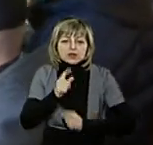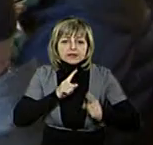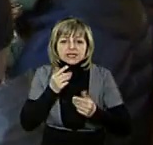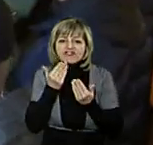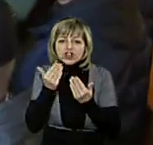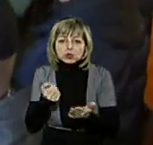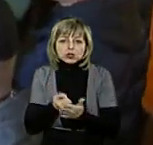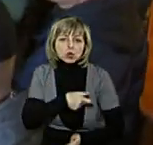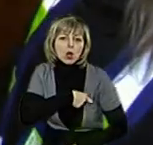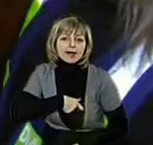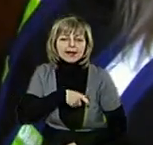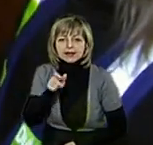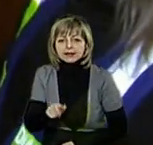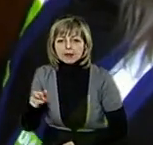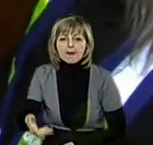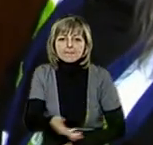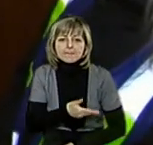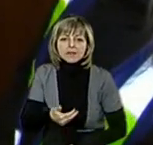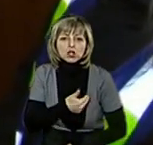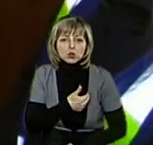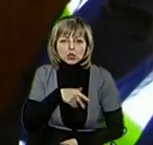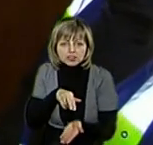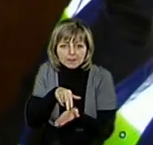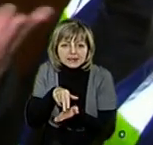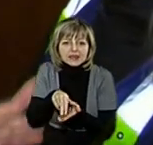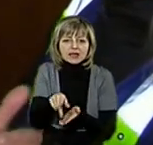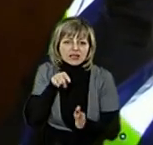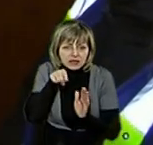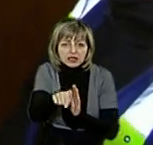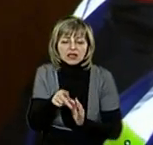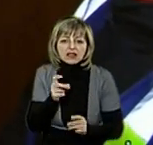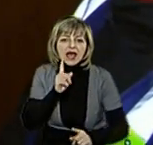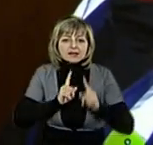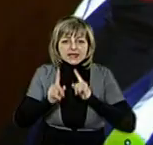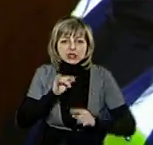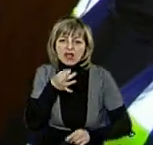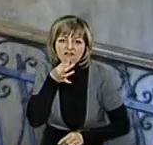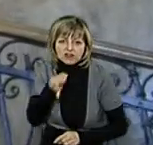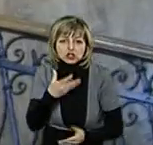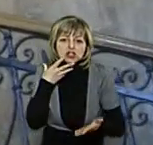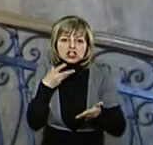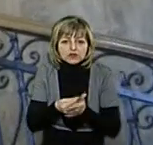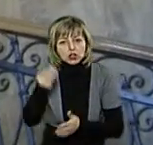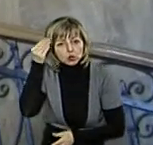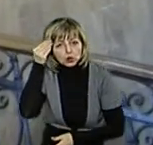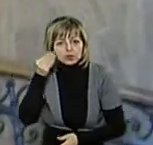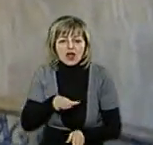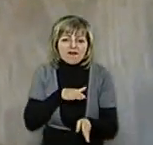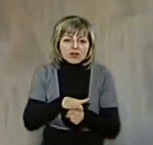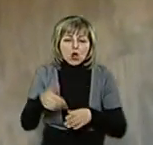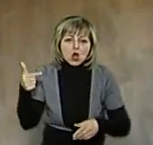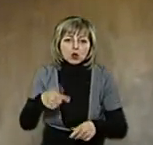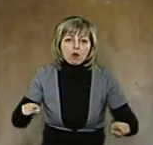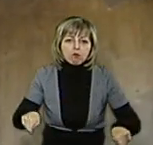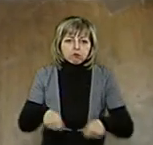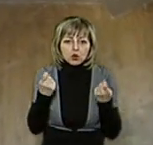депутатів. Ми хочемо зайти на сесію і висловити свою думку. Відбувається грубе порушення